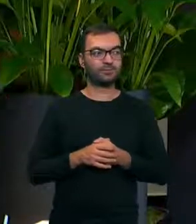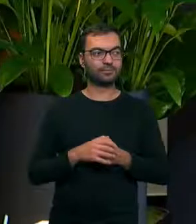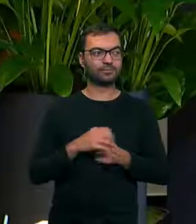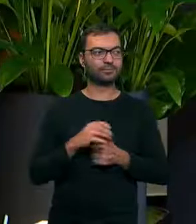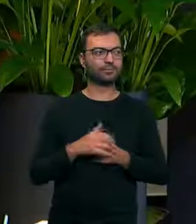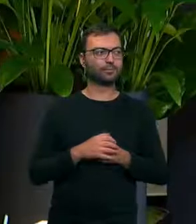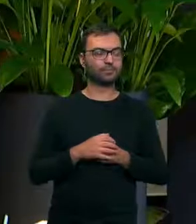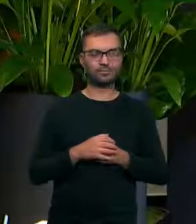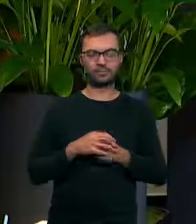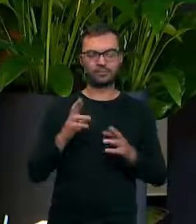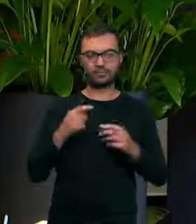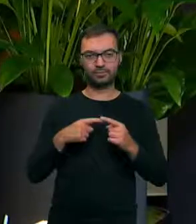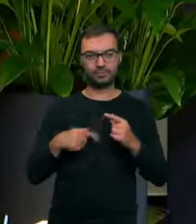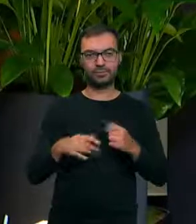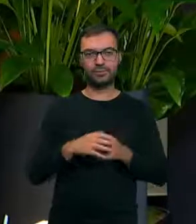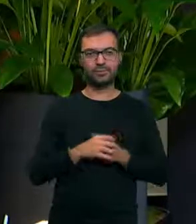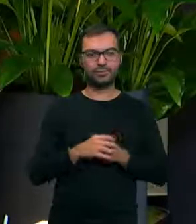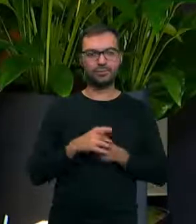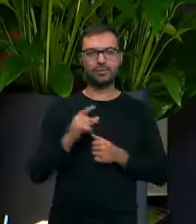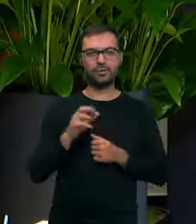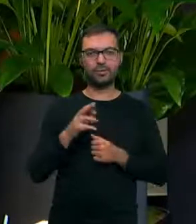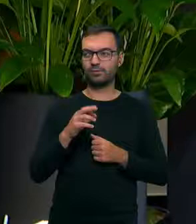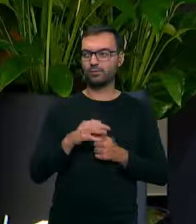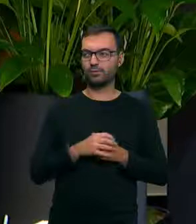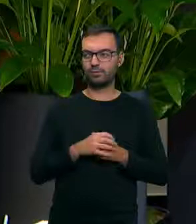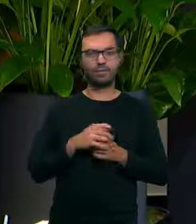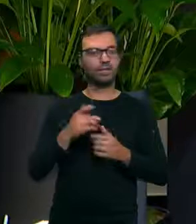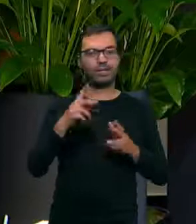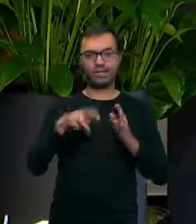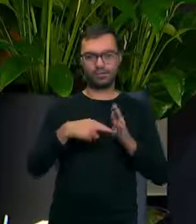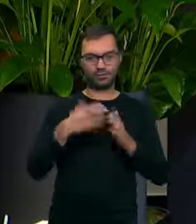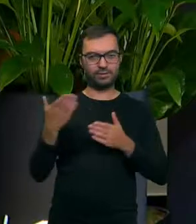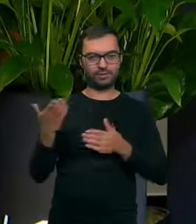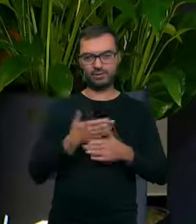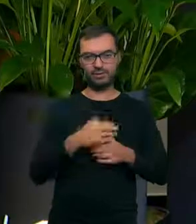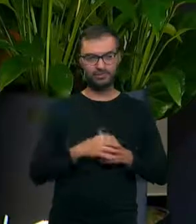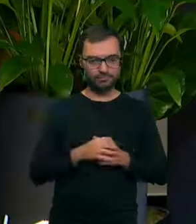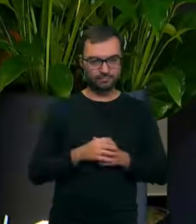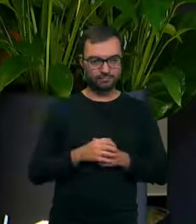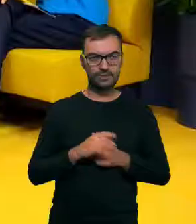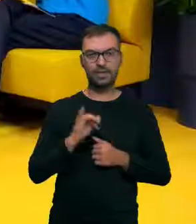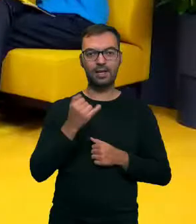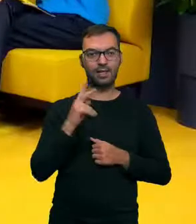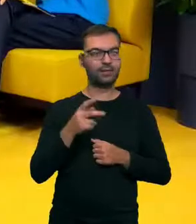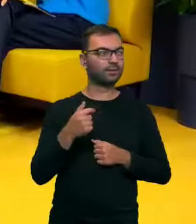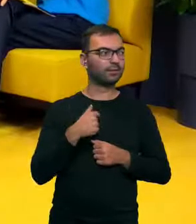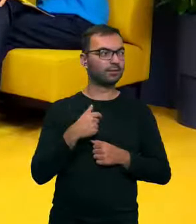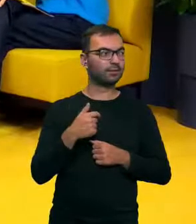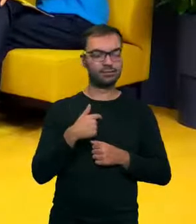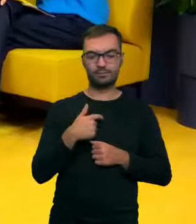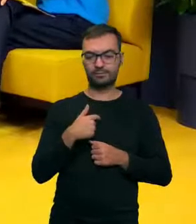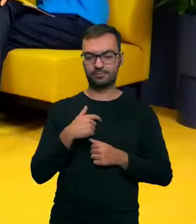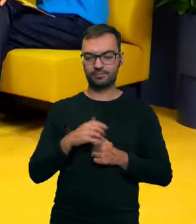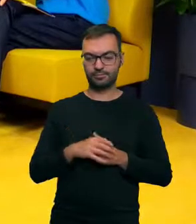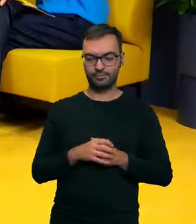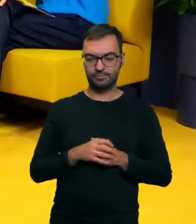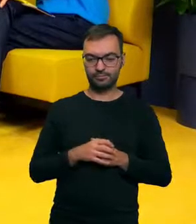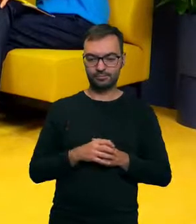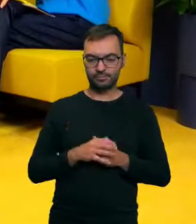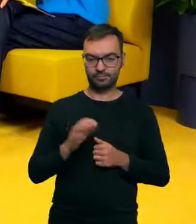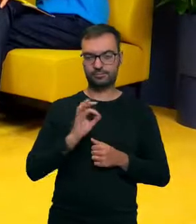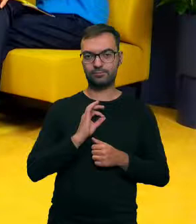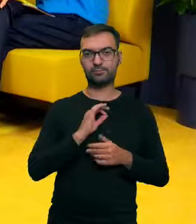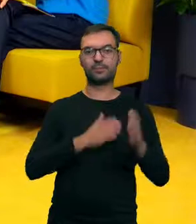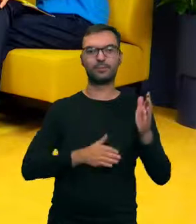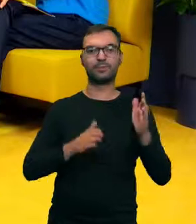Marcin Ciastoń tutaj napisał scenariusz, Piotr Domalewski wyreżyserował, więc zapraszamy. Janek, co no możesz zdradzić? No